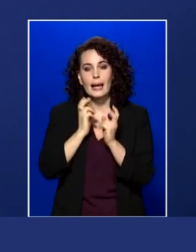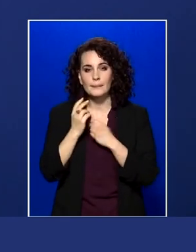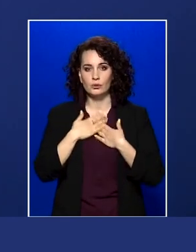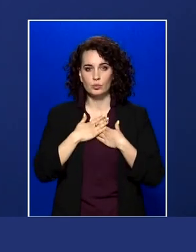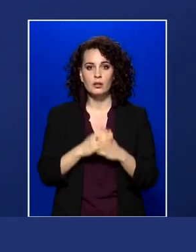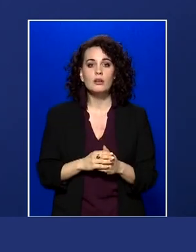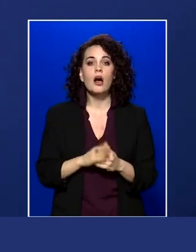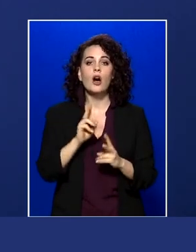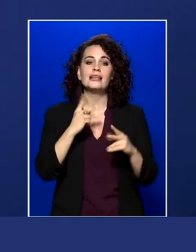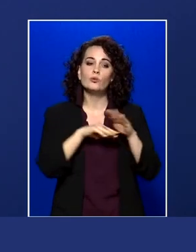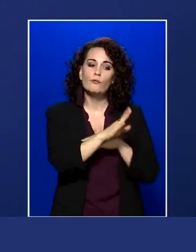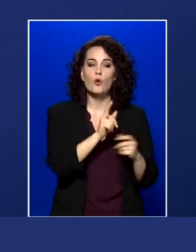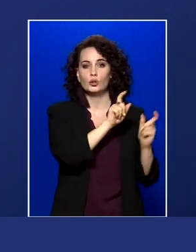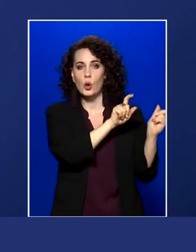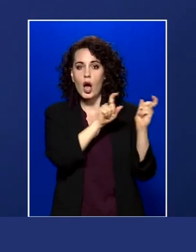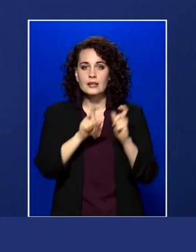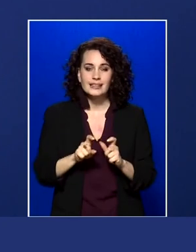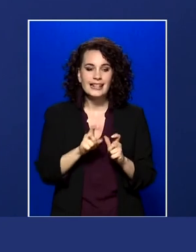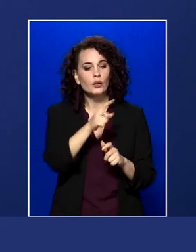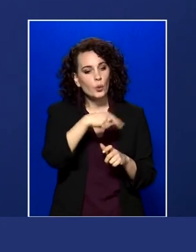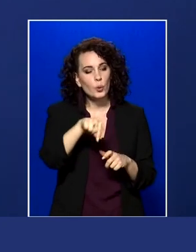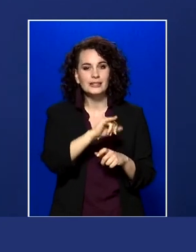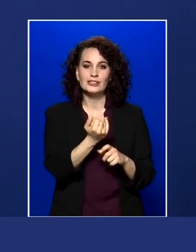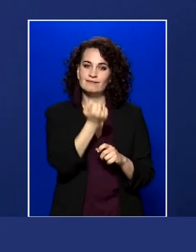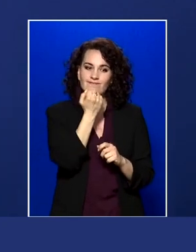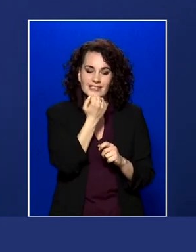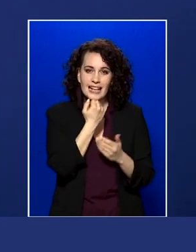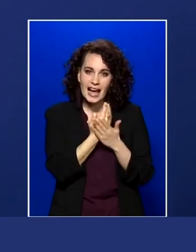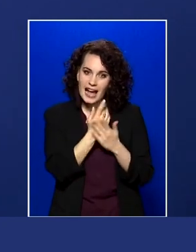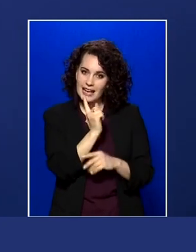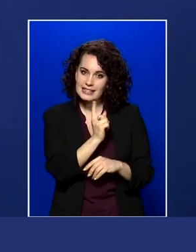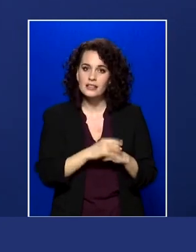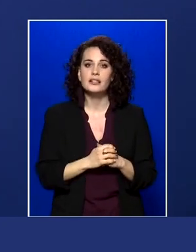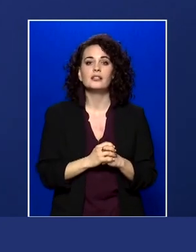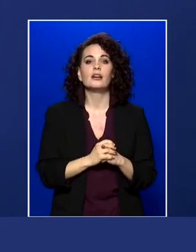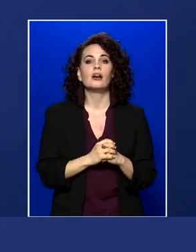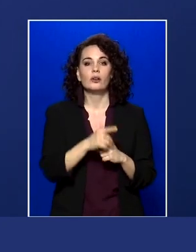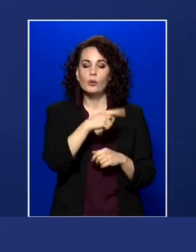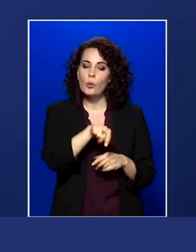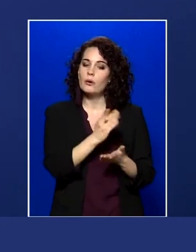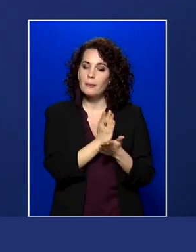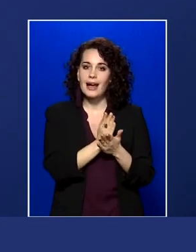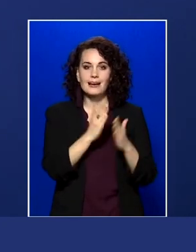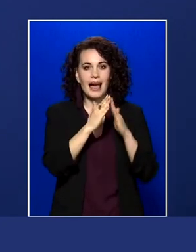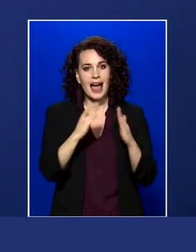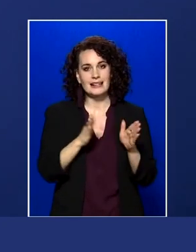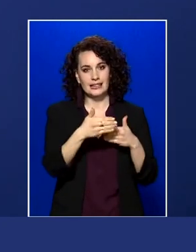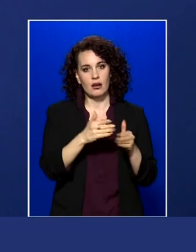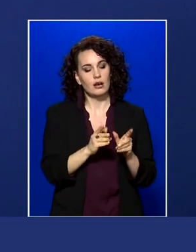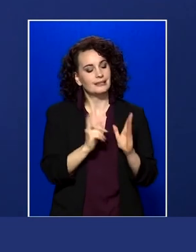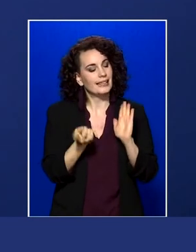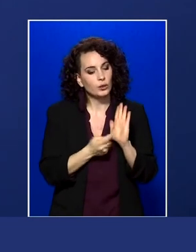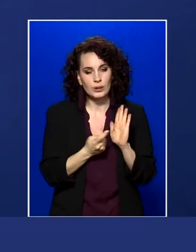külföldről hazatérőkre nagyon vigyázunk és ügyelünk, ugye ők már házi karanténba